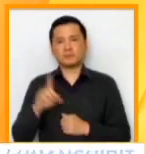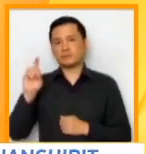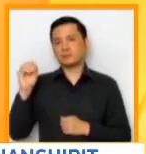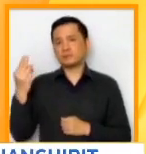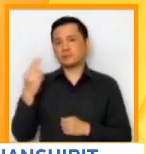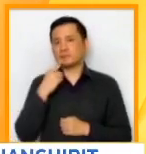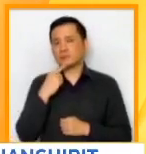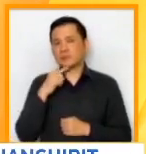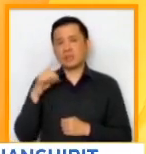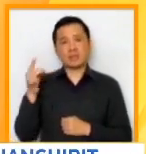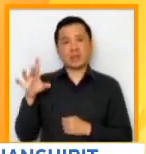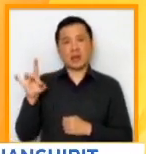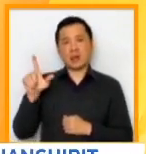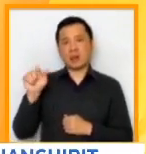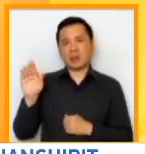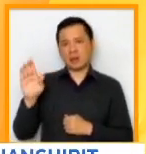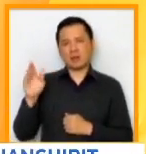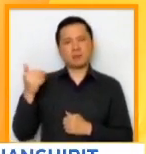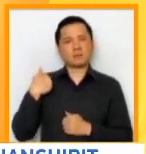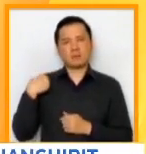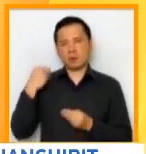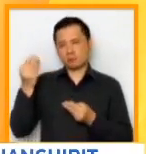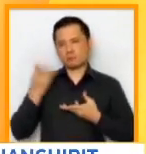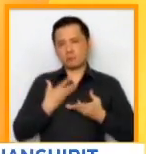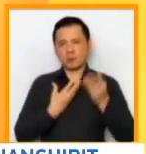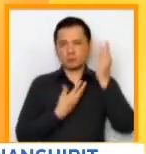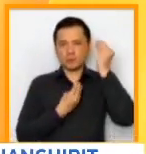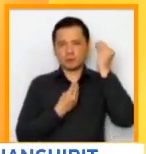laboratorio lang ang hindi nakapagsumite ng kanilang datos.